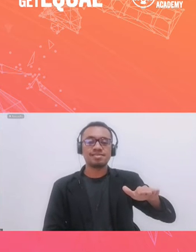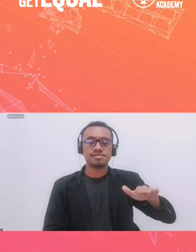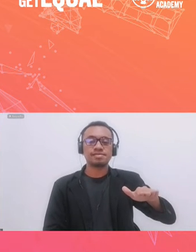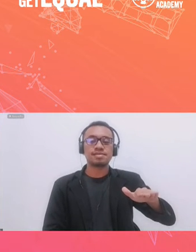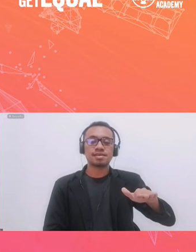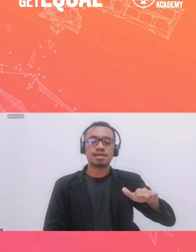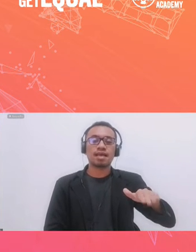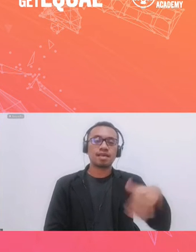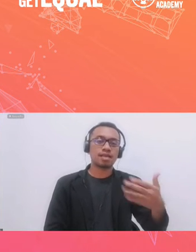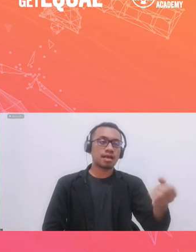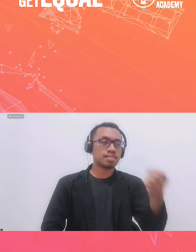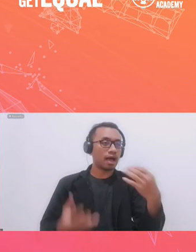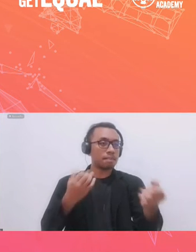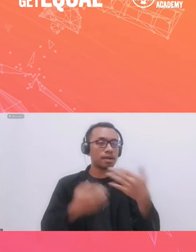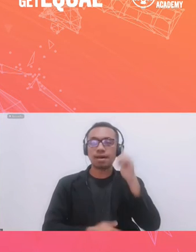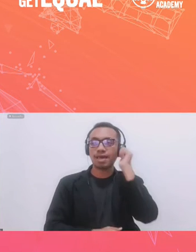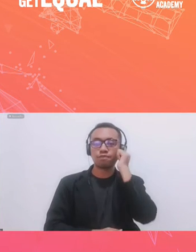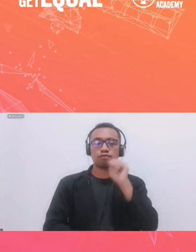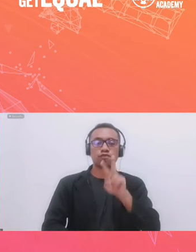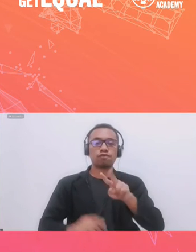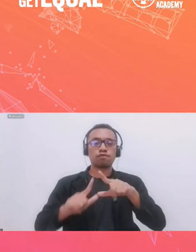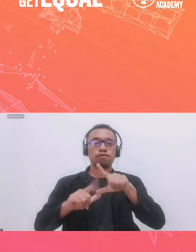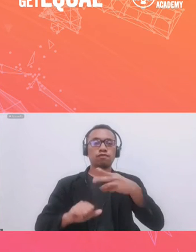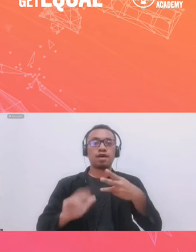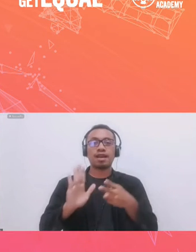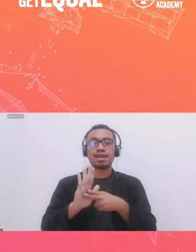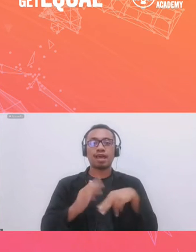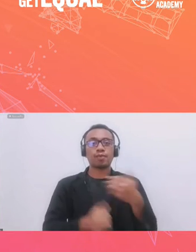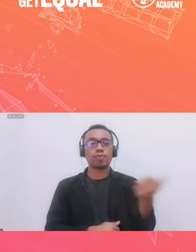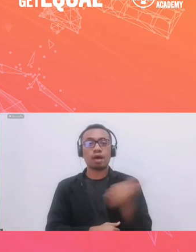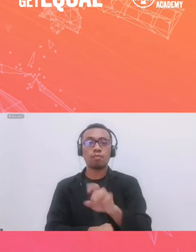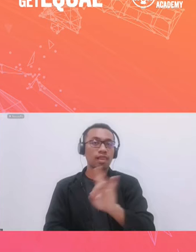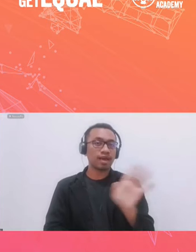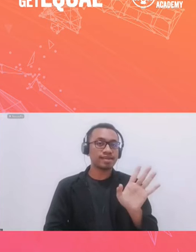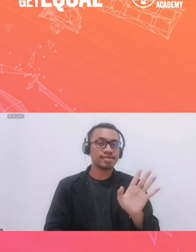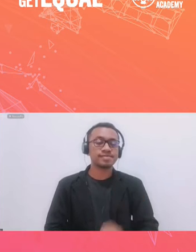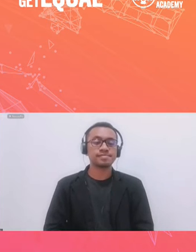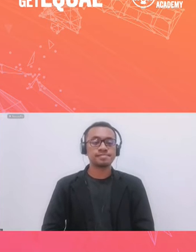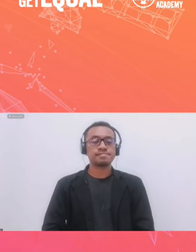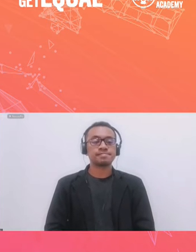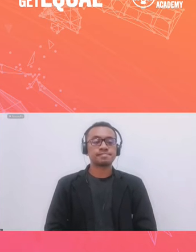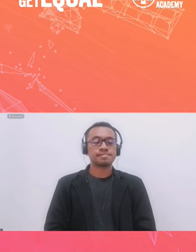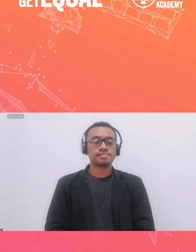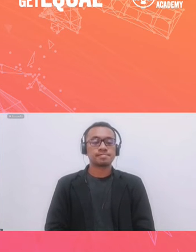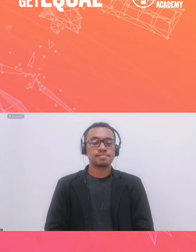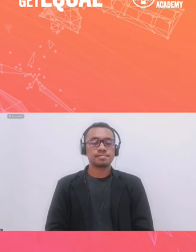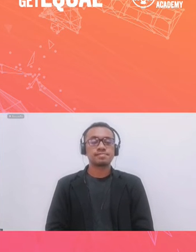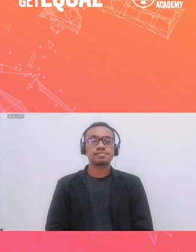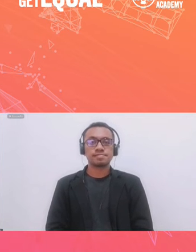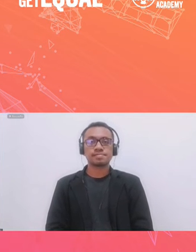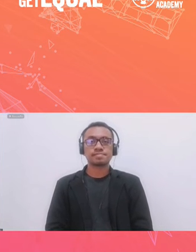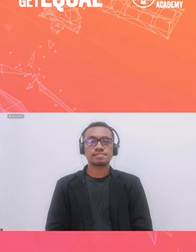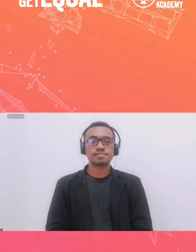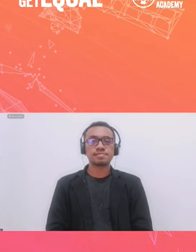dari Ibu Valen dan tamu-tamu narasumber lainnya, akan juga diluncurkan yang menarik ini